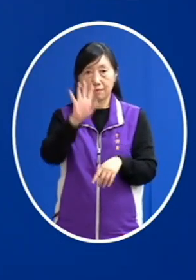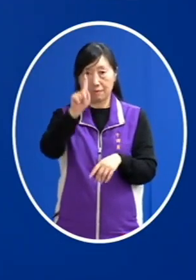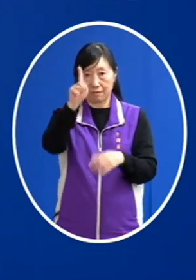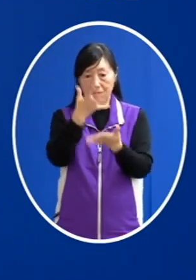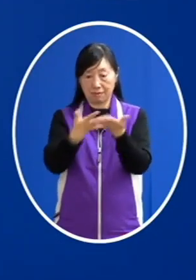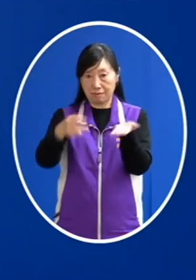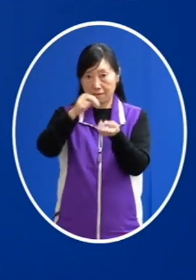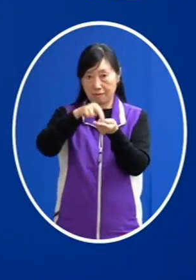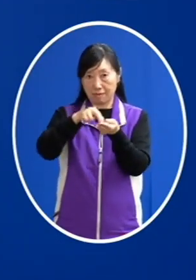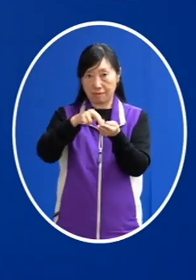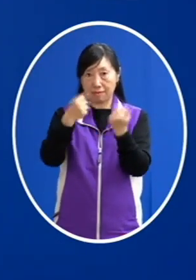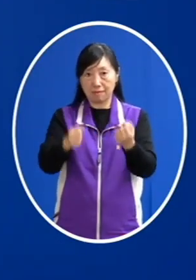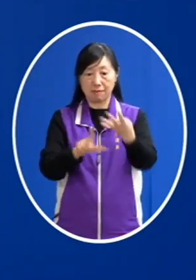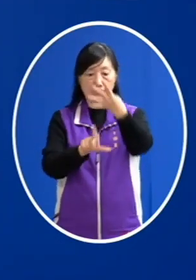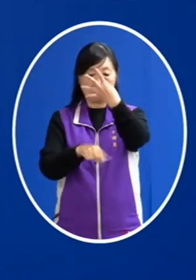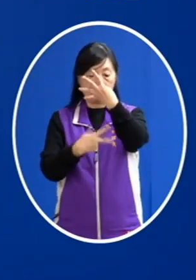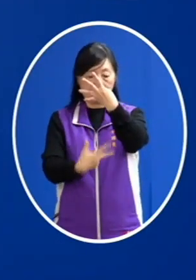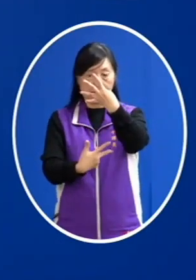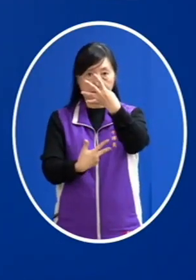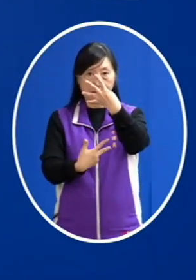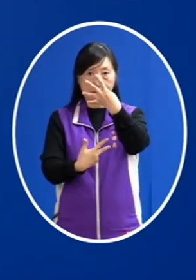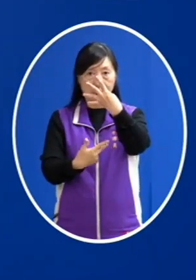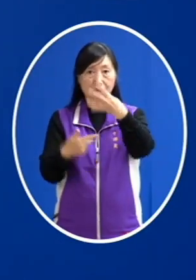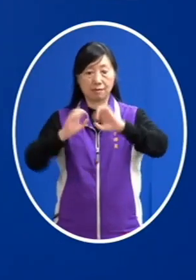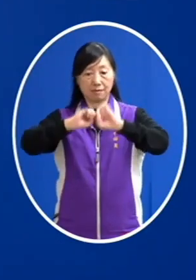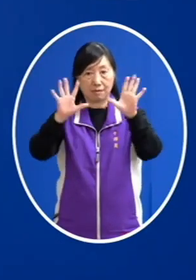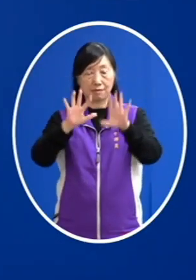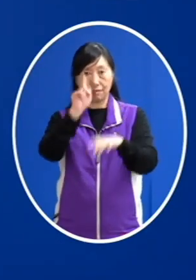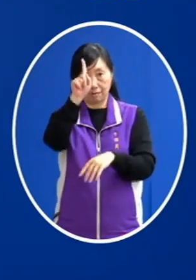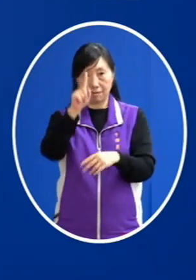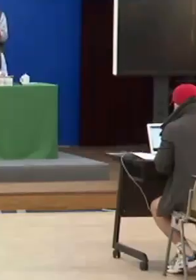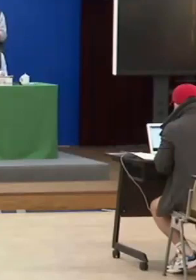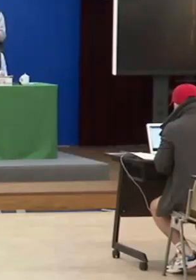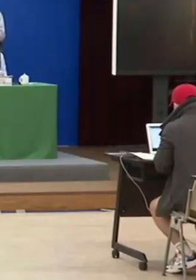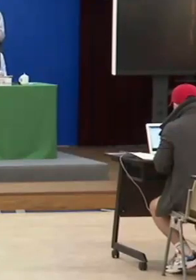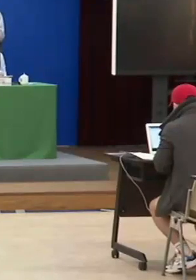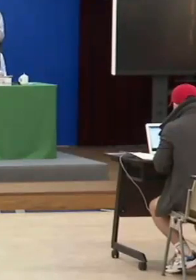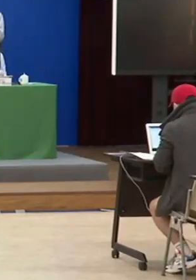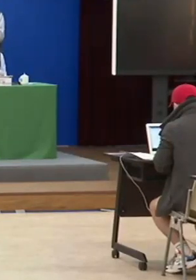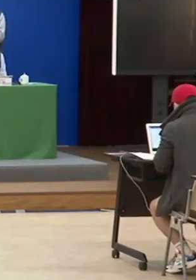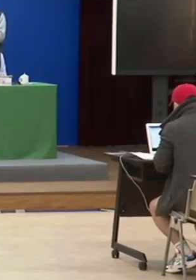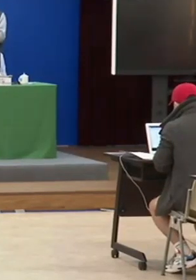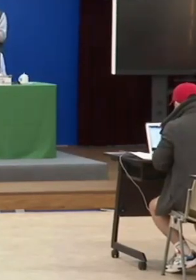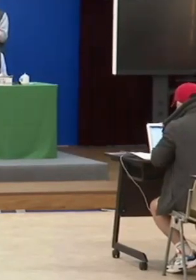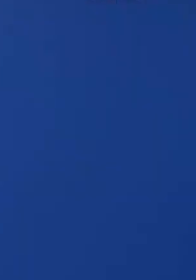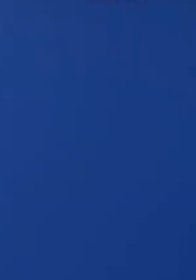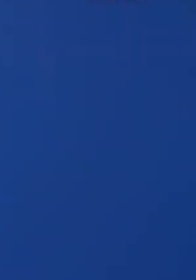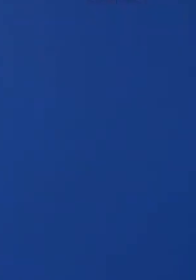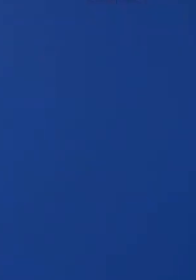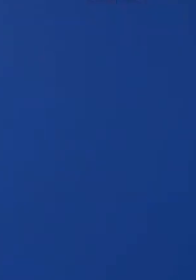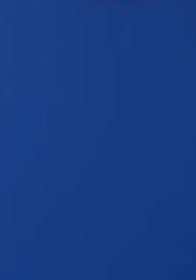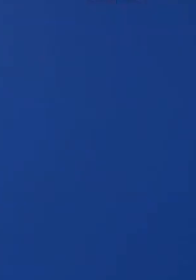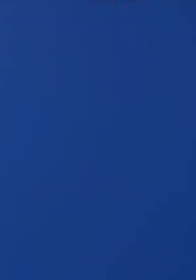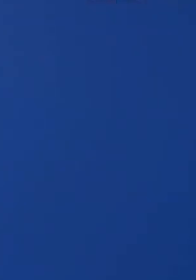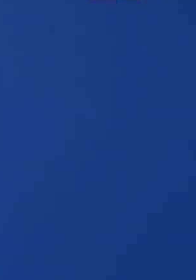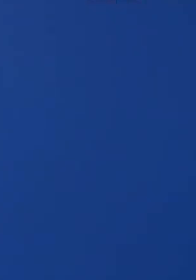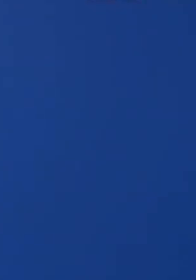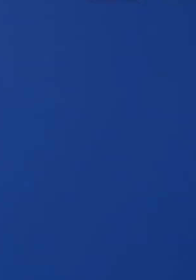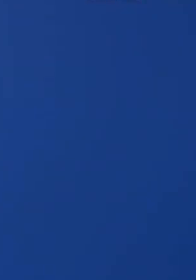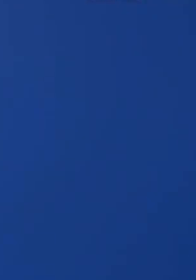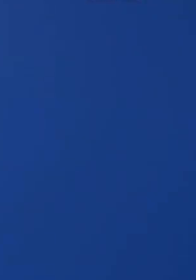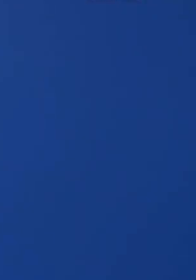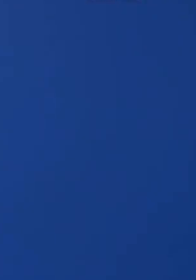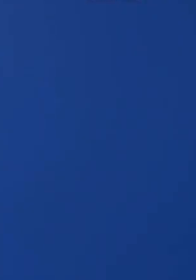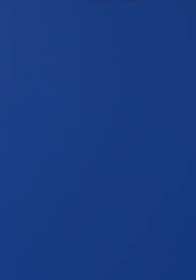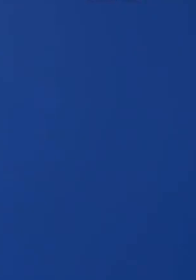究院副院长司徒慧康表示，这平台包括了整合全台湾可以操作活体病毒的 P3 等级实验室，以及生物检体